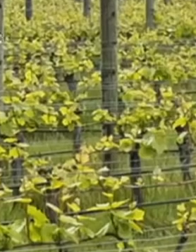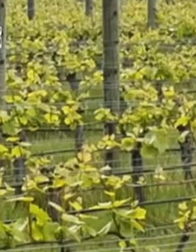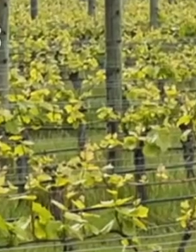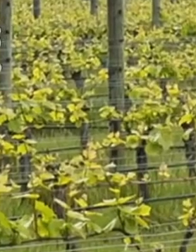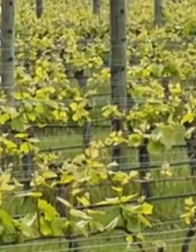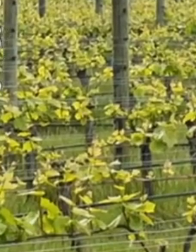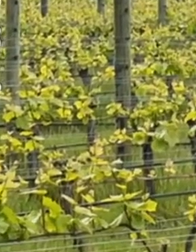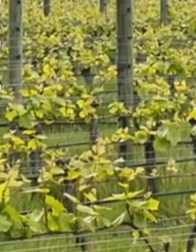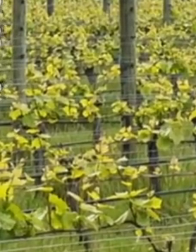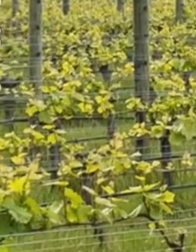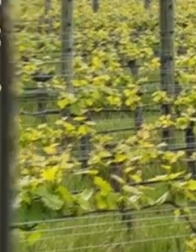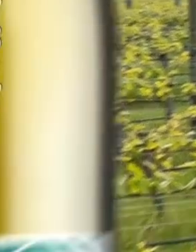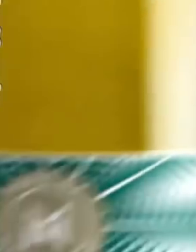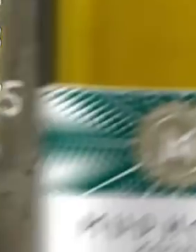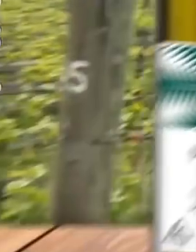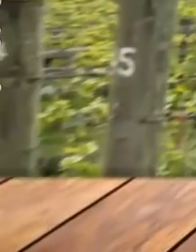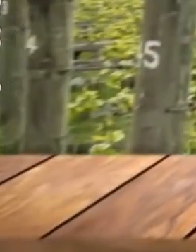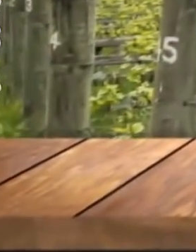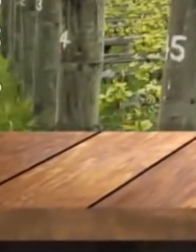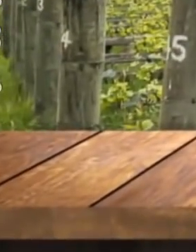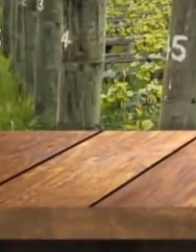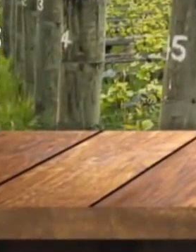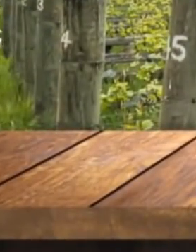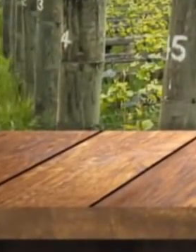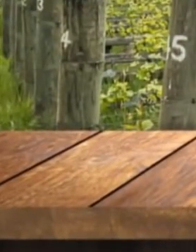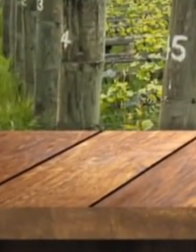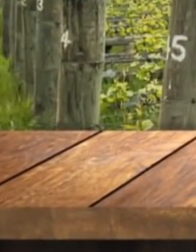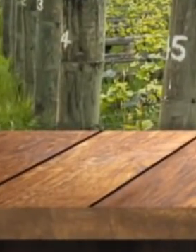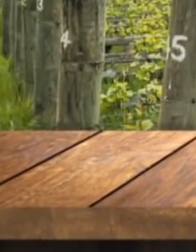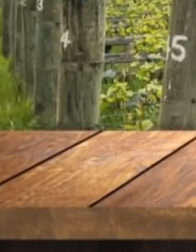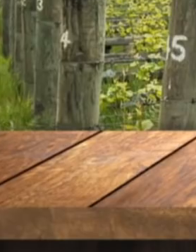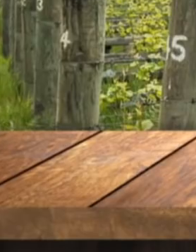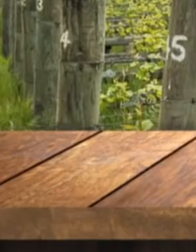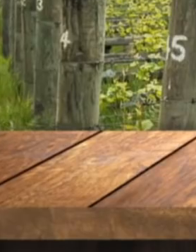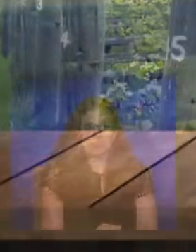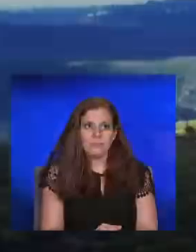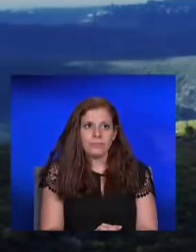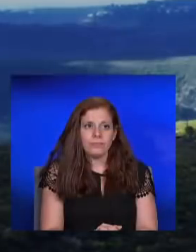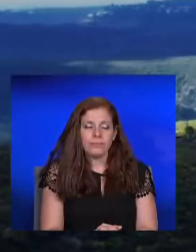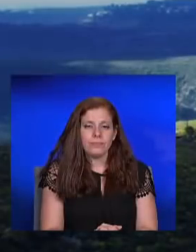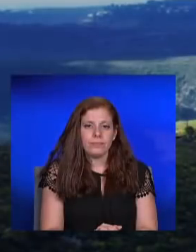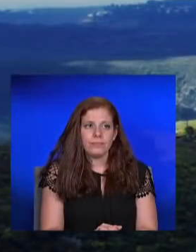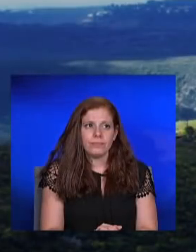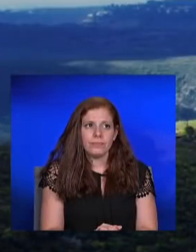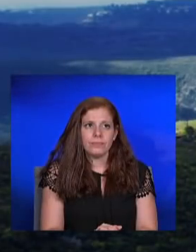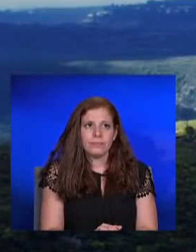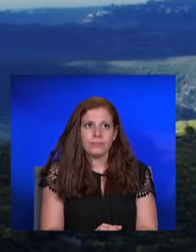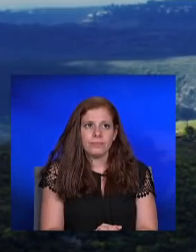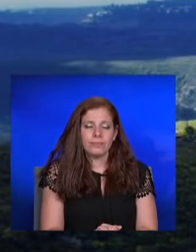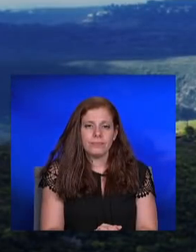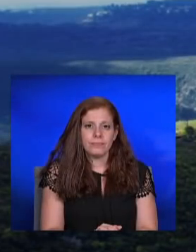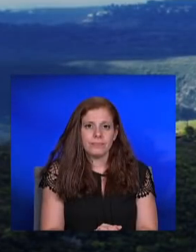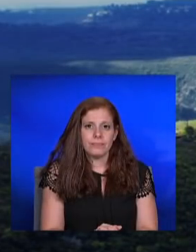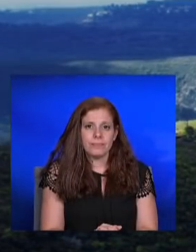כאבים. מדהאוס סוויניון בלאן הישר מניו זילנד. מדהאוס. מחר עלייה